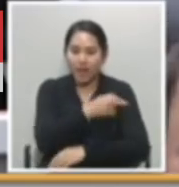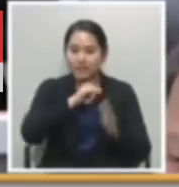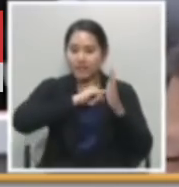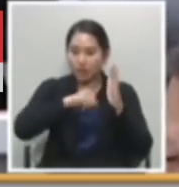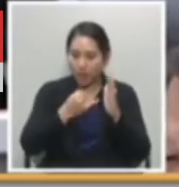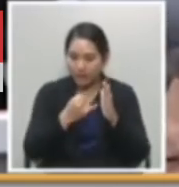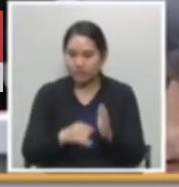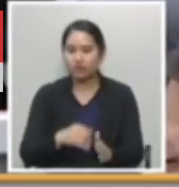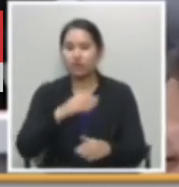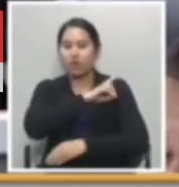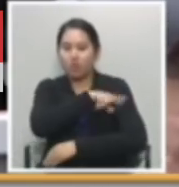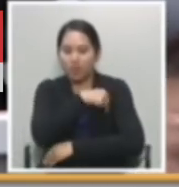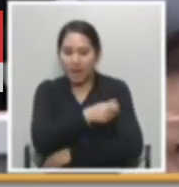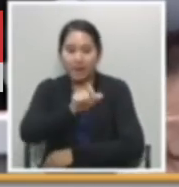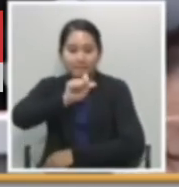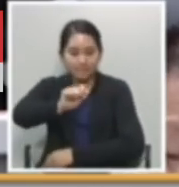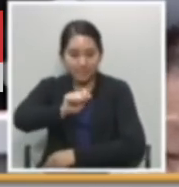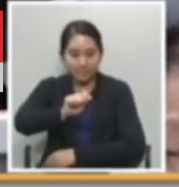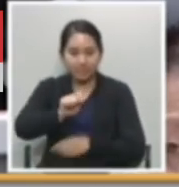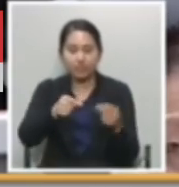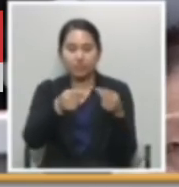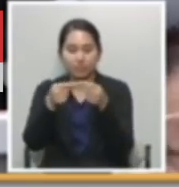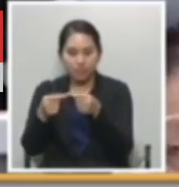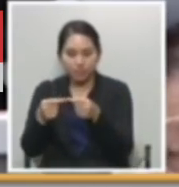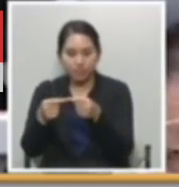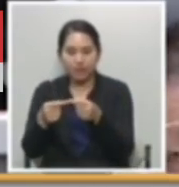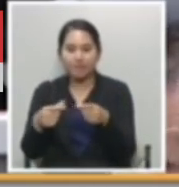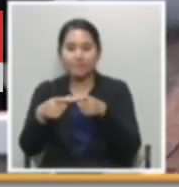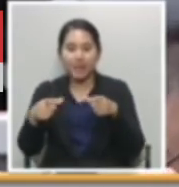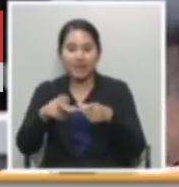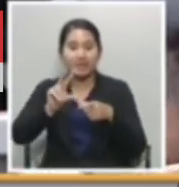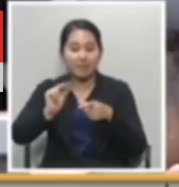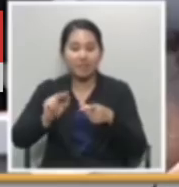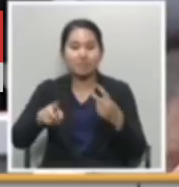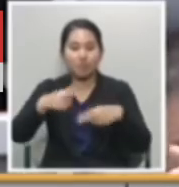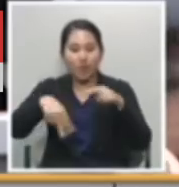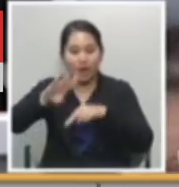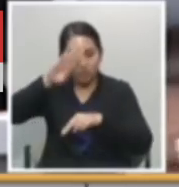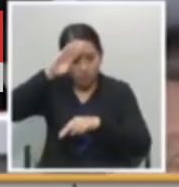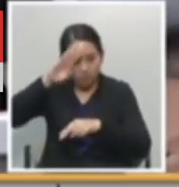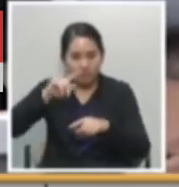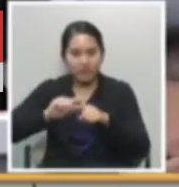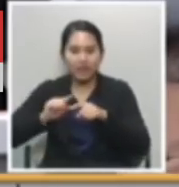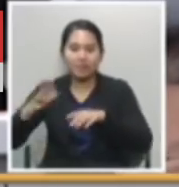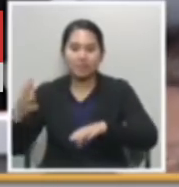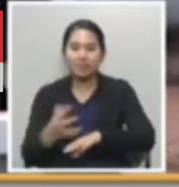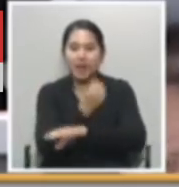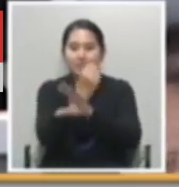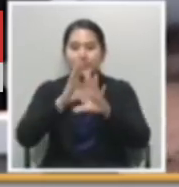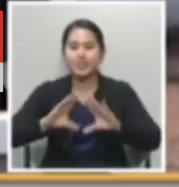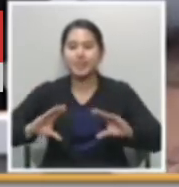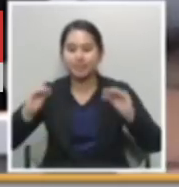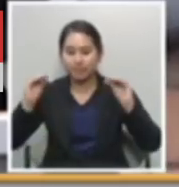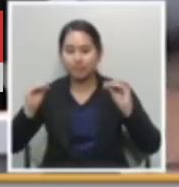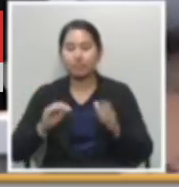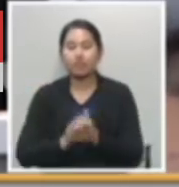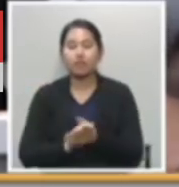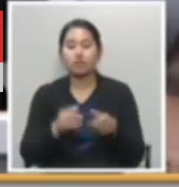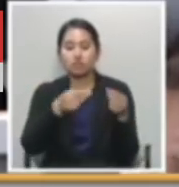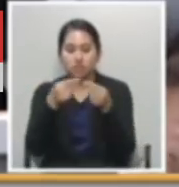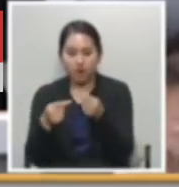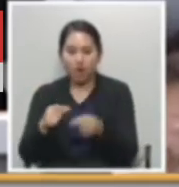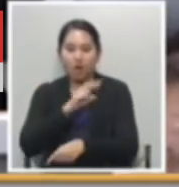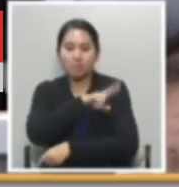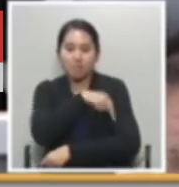าลระดับอำเภอแต่ว่าท่านนายกทักษิณให้30บาทรักษาทุกโรคแล้วก็ถูกยึดอำนาจมันเลยหายไปท่านหมออนุทินม